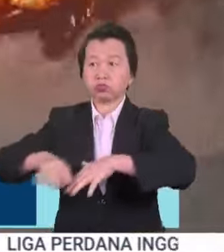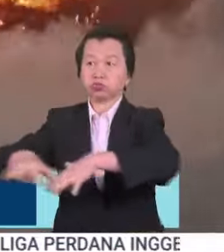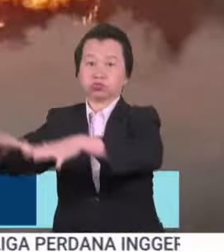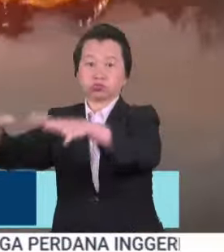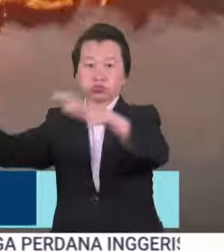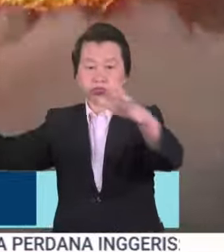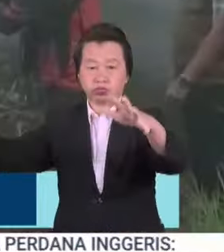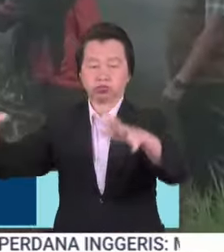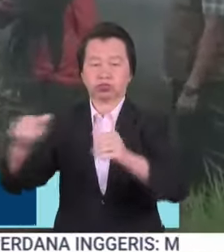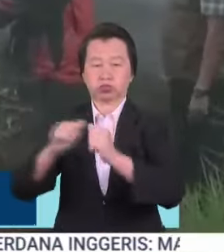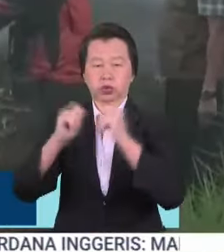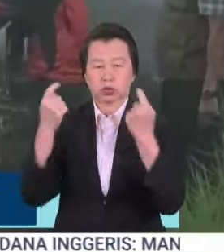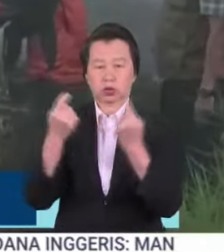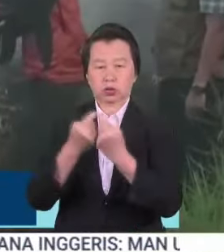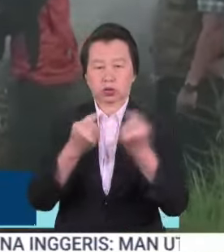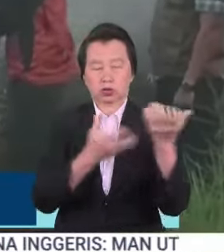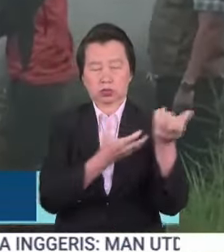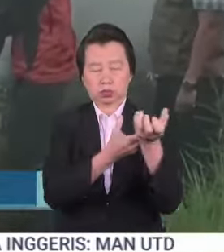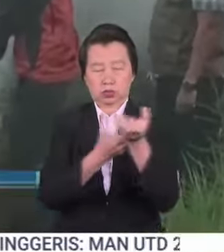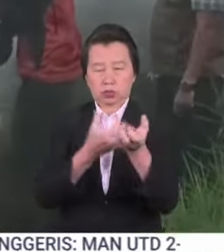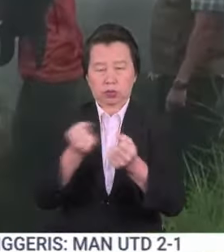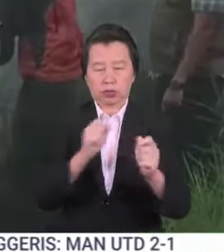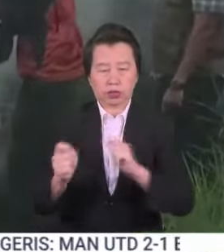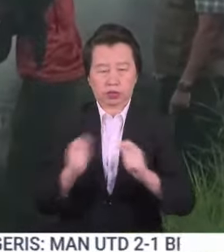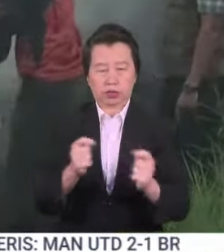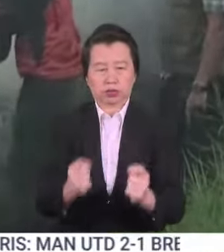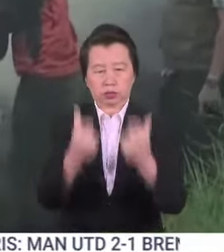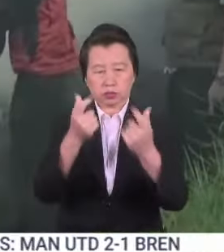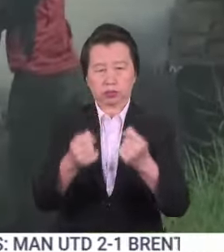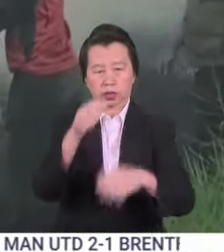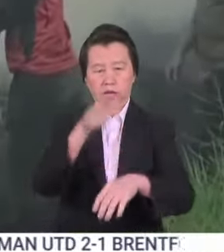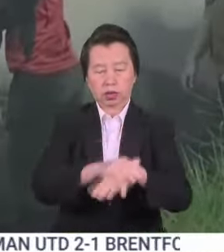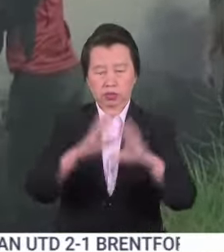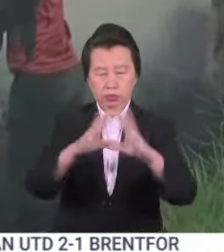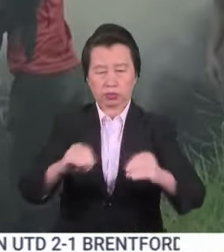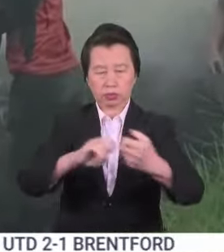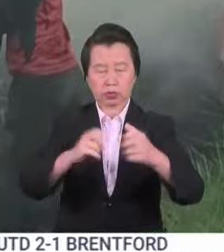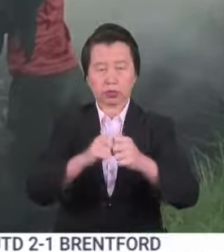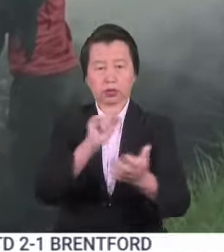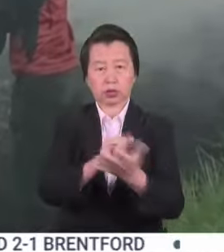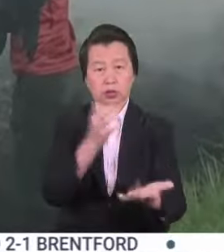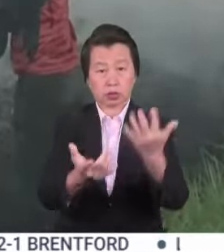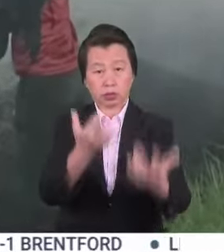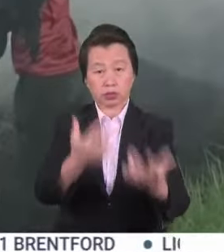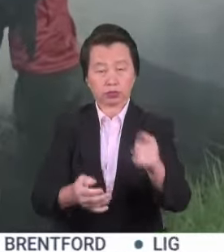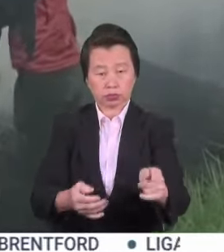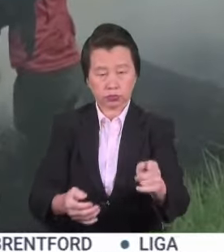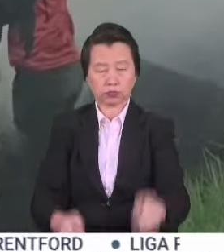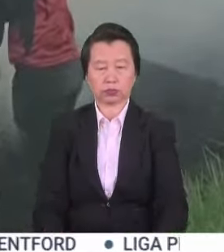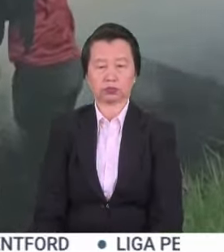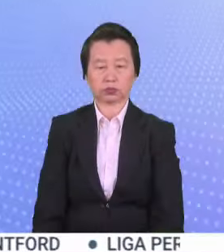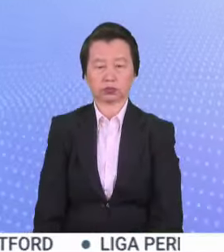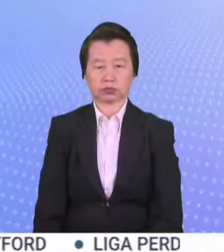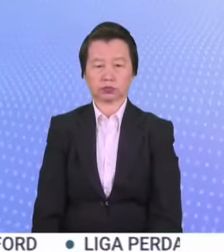Beliau memerintahkan pasukan keselamatan ambil tindakan segera atasi masalah itu.